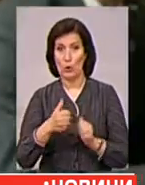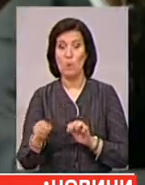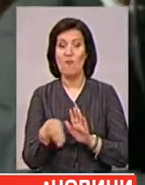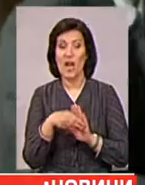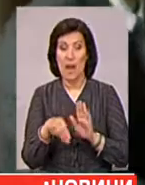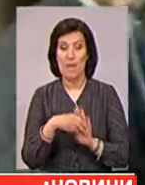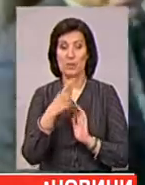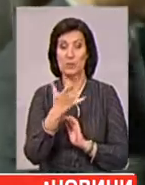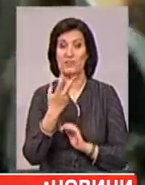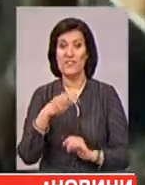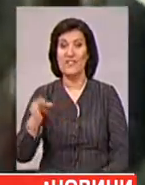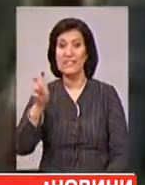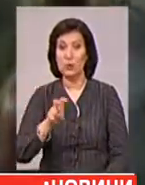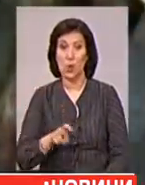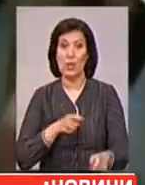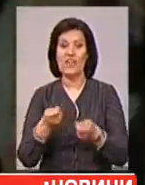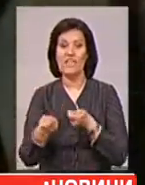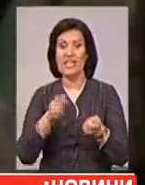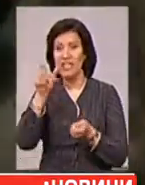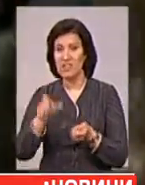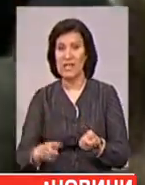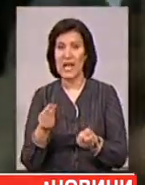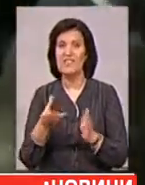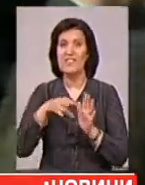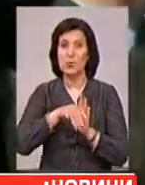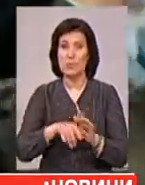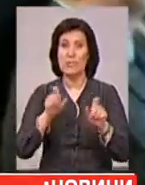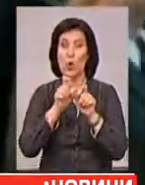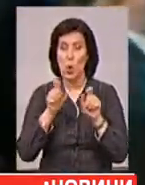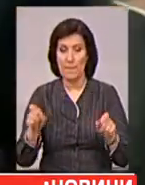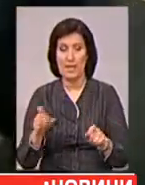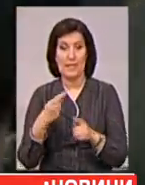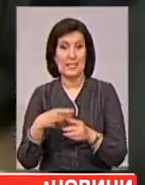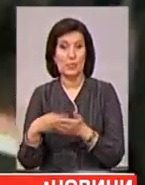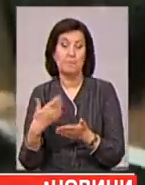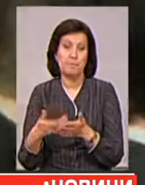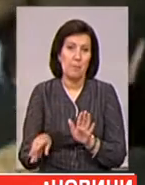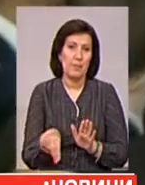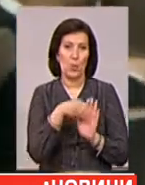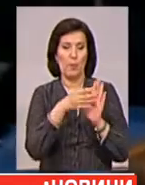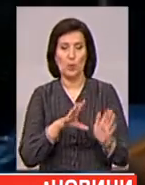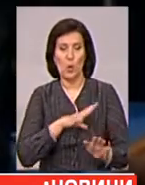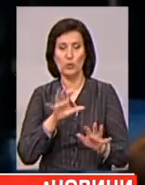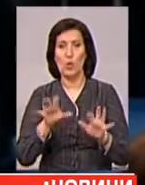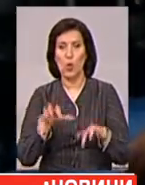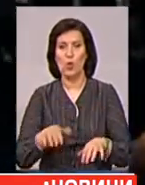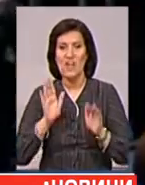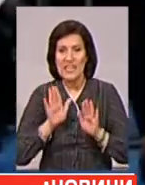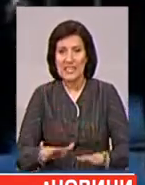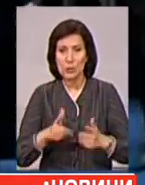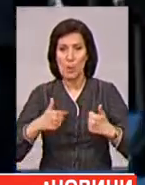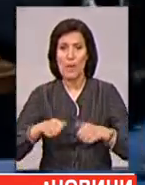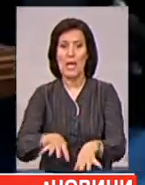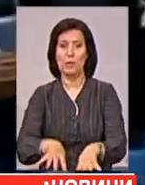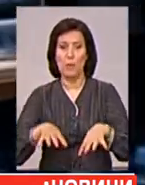152 тисячі доларів від керівника інвестиційної компанії. За ці гроші нібито мали підкупити колишнього голову Нижньої палати